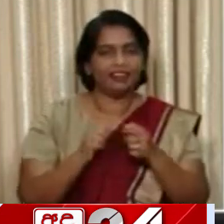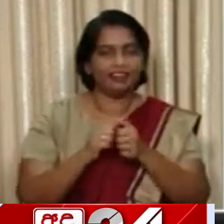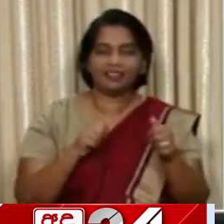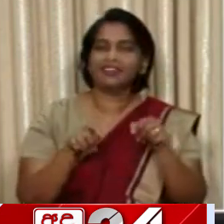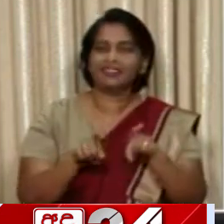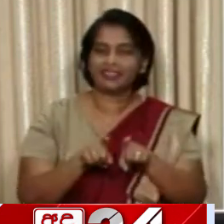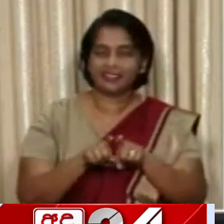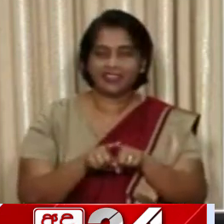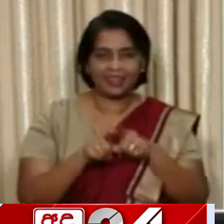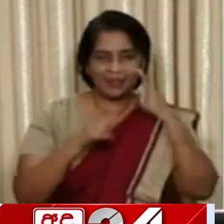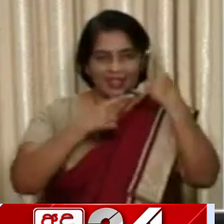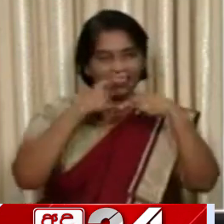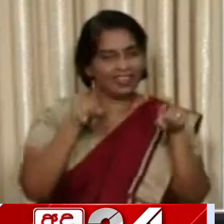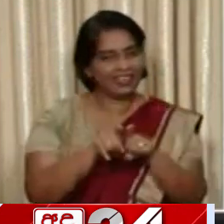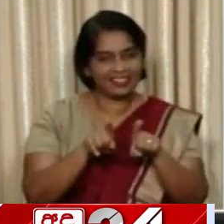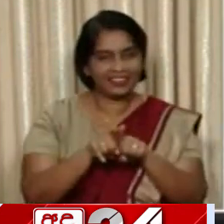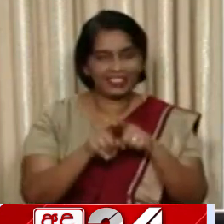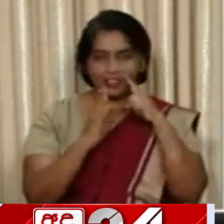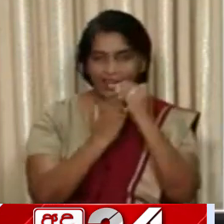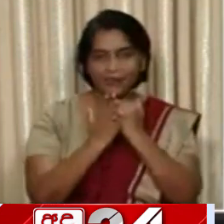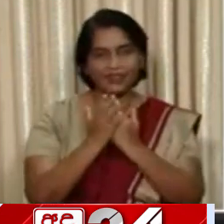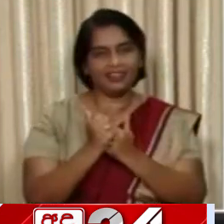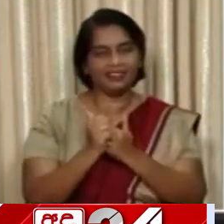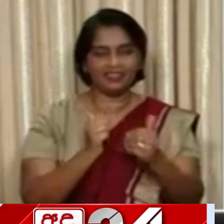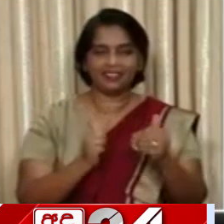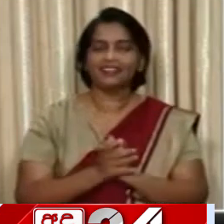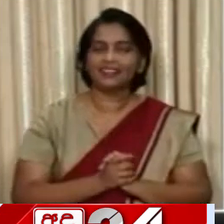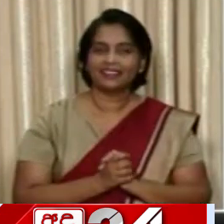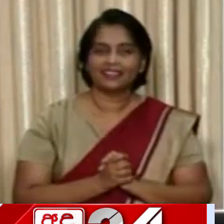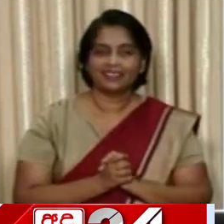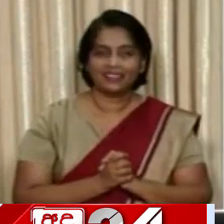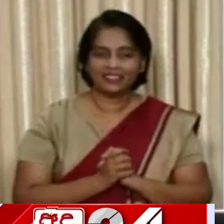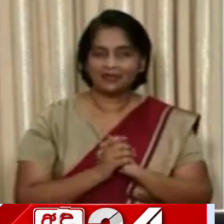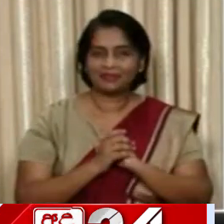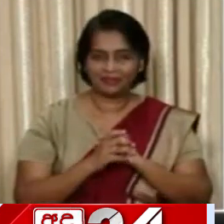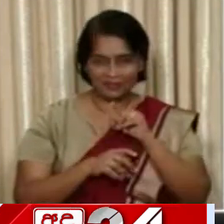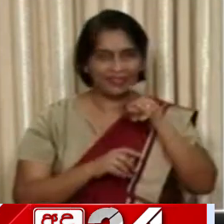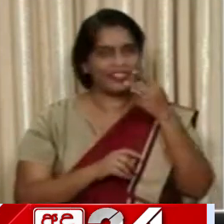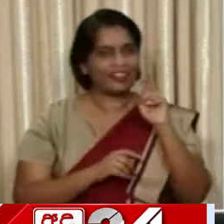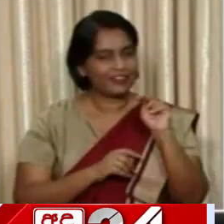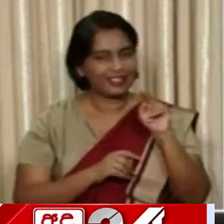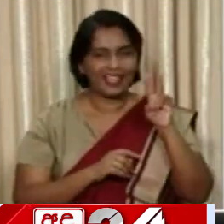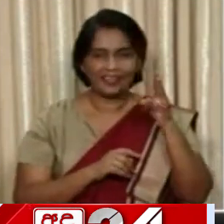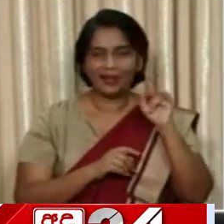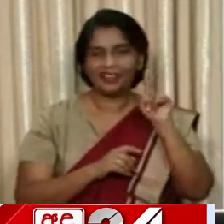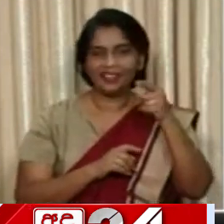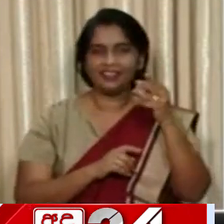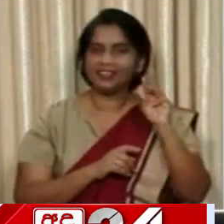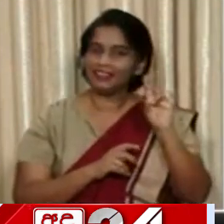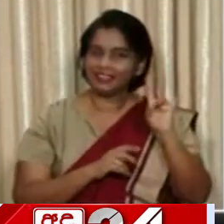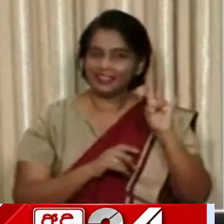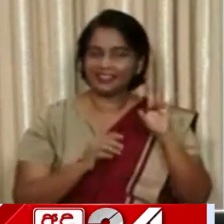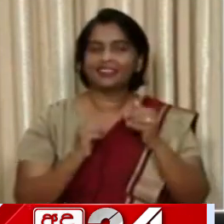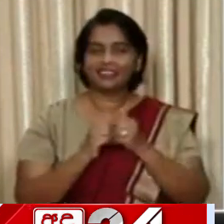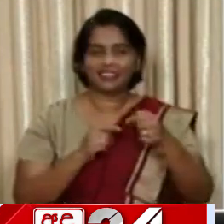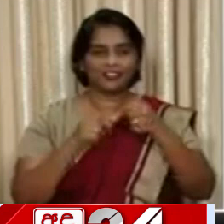හාල් කිලෝ 5 ඒවා මුට්ට ගහලා තියෙනවා රුපියල් 125යි කියලා 125 130යි ඒ නිසා පොඩ්ඩක් ඔය